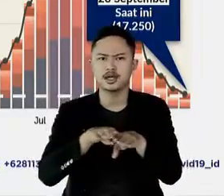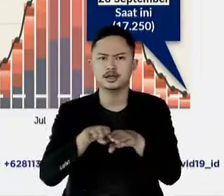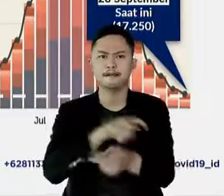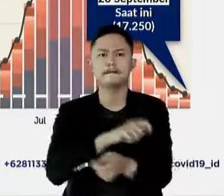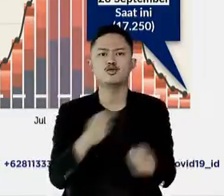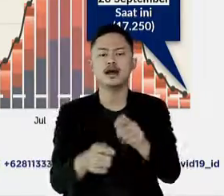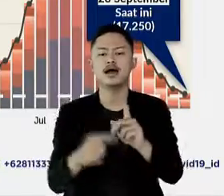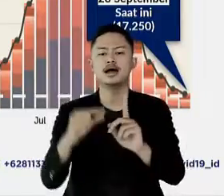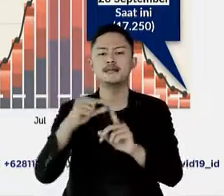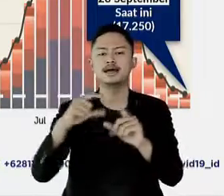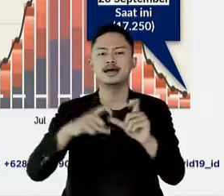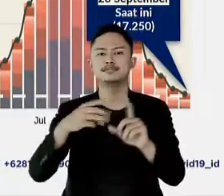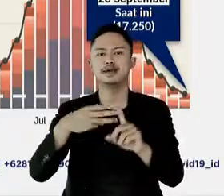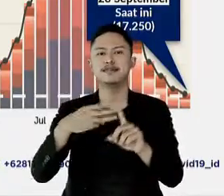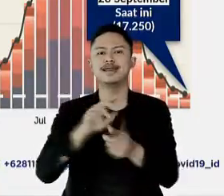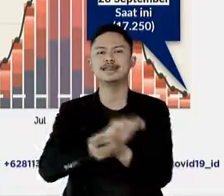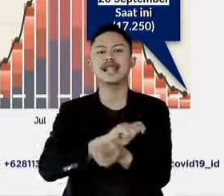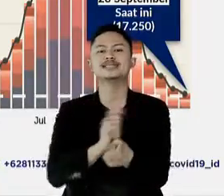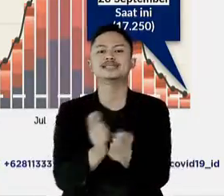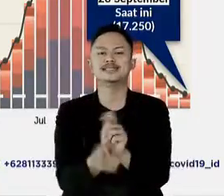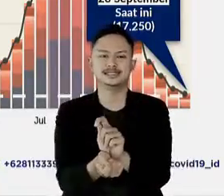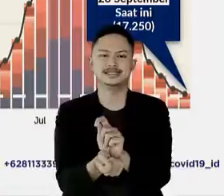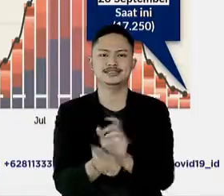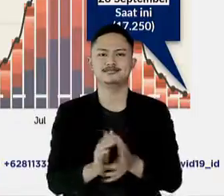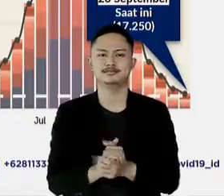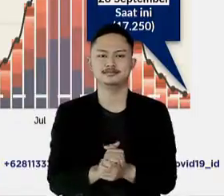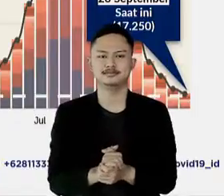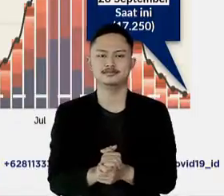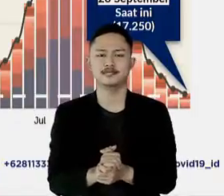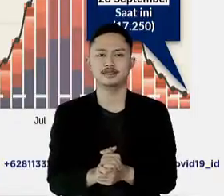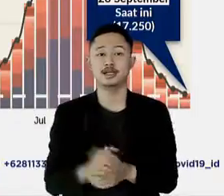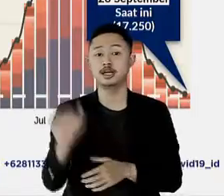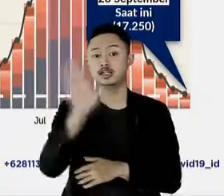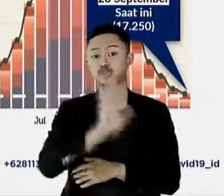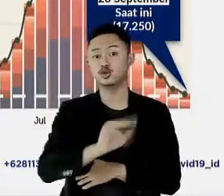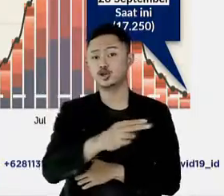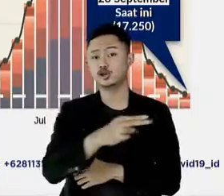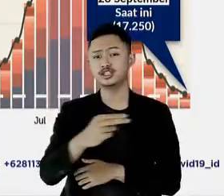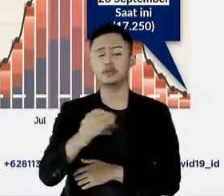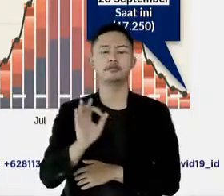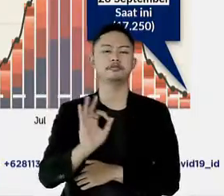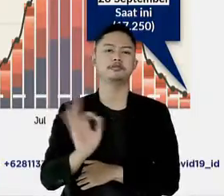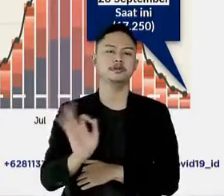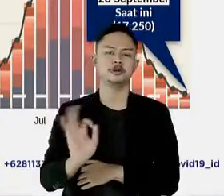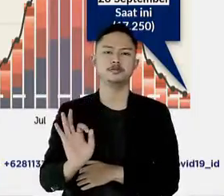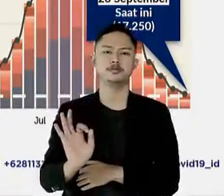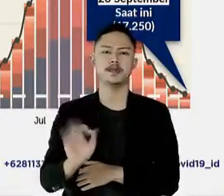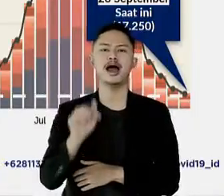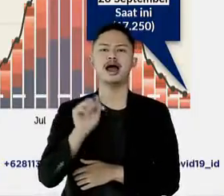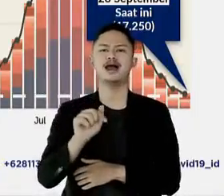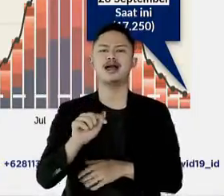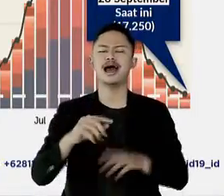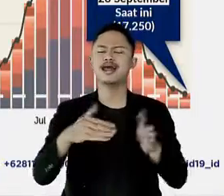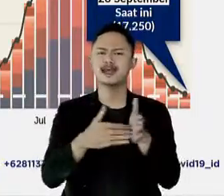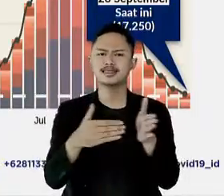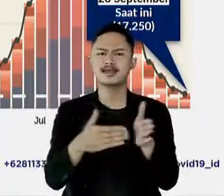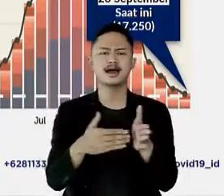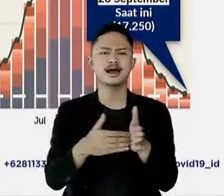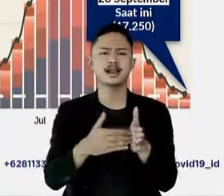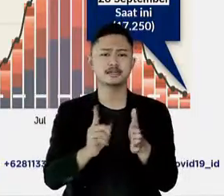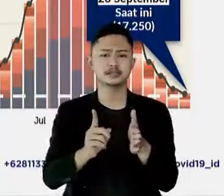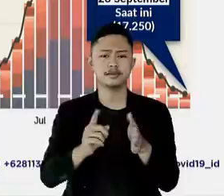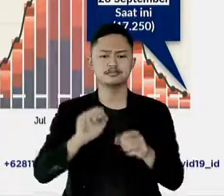psbb transisi Hai psbb yang tidak merata di seluruh Indonesia ini menjadi tantangan untuk menekan angka